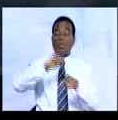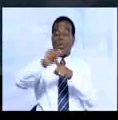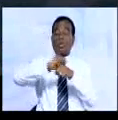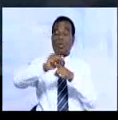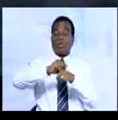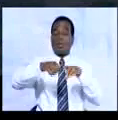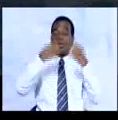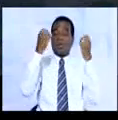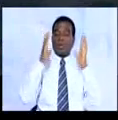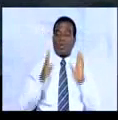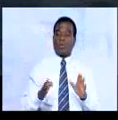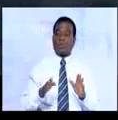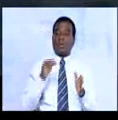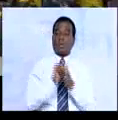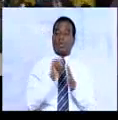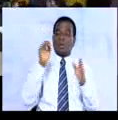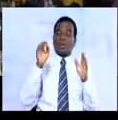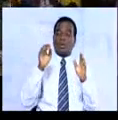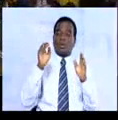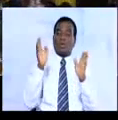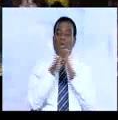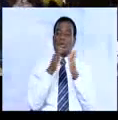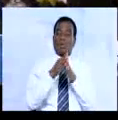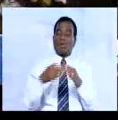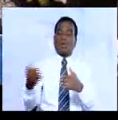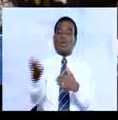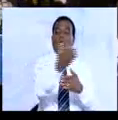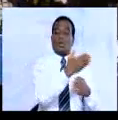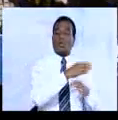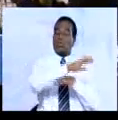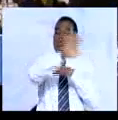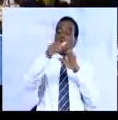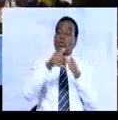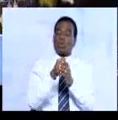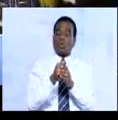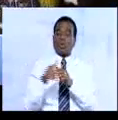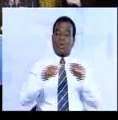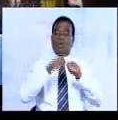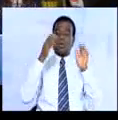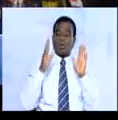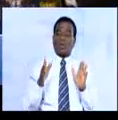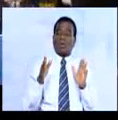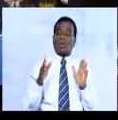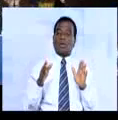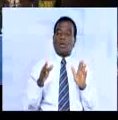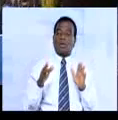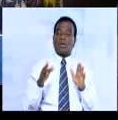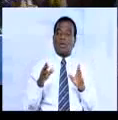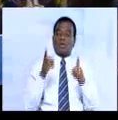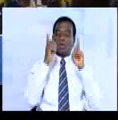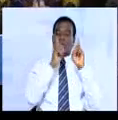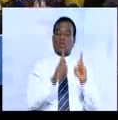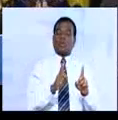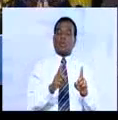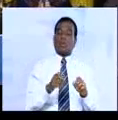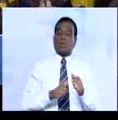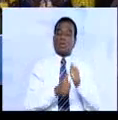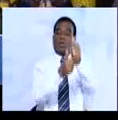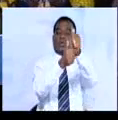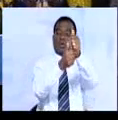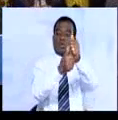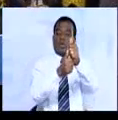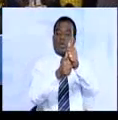les entrepreneurs. Ce forum réunit tous les acteurs du dispositif d'accompagnement et